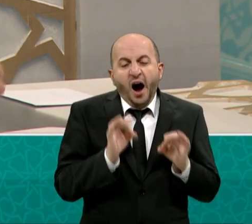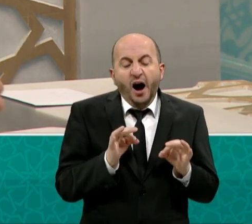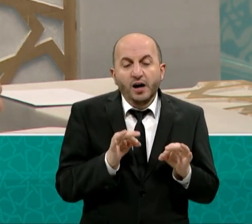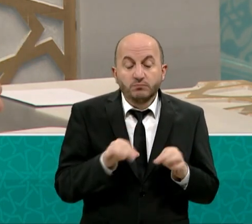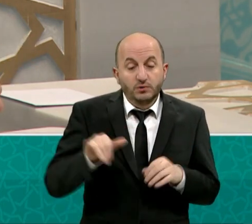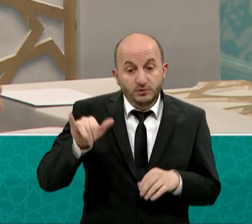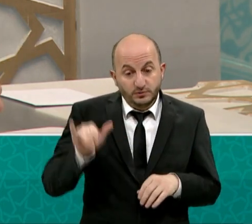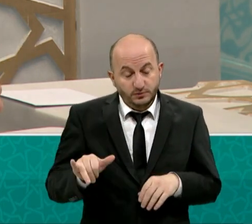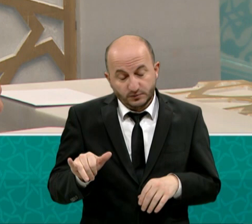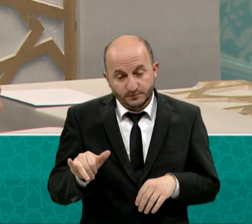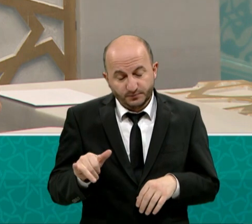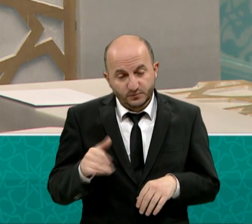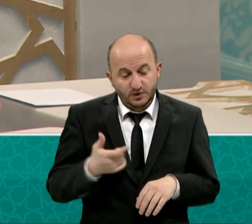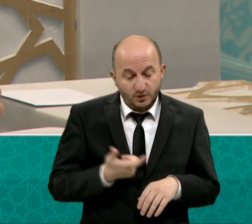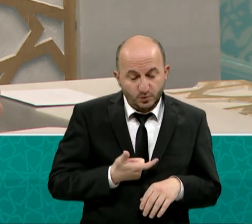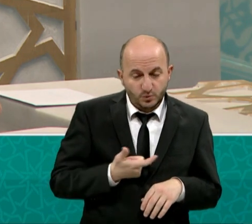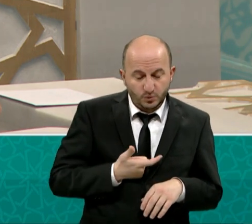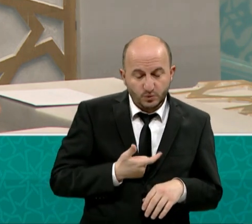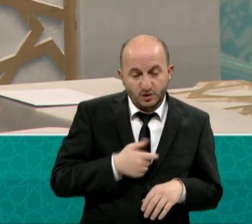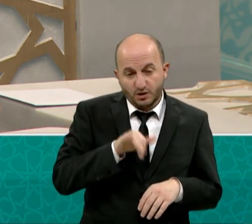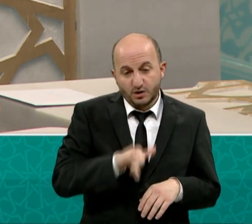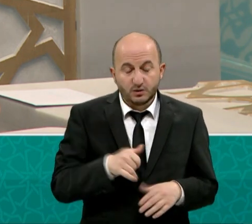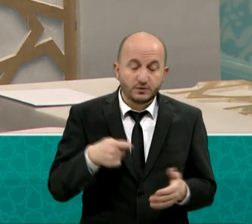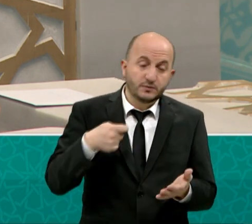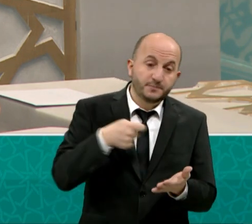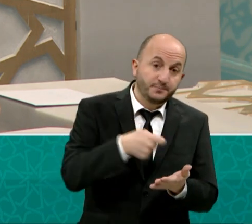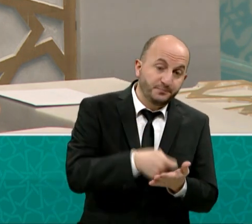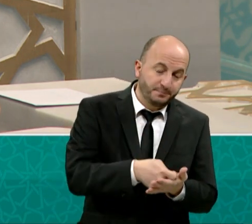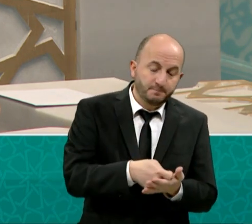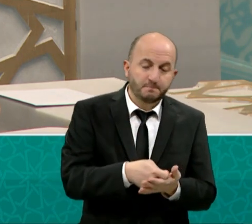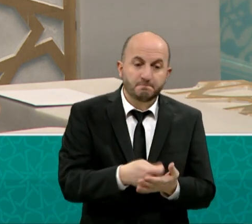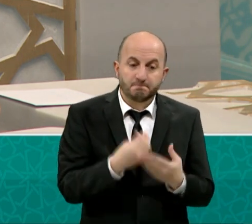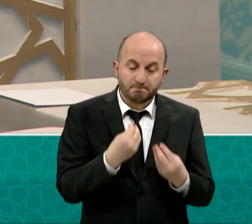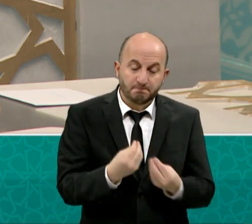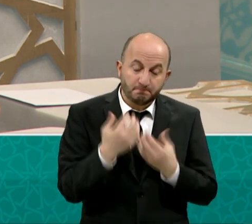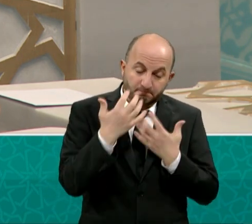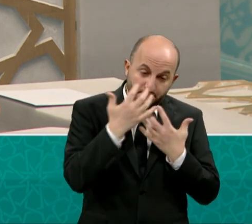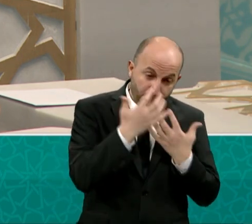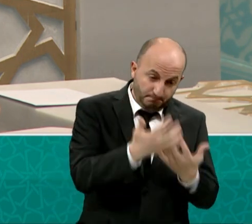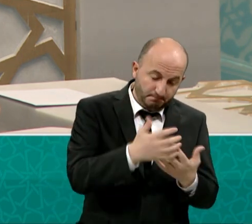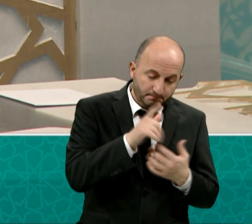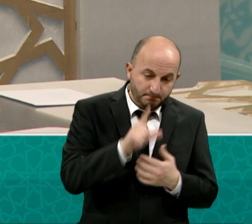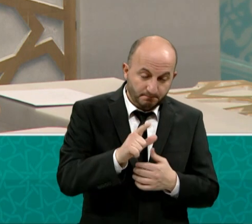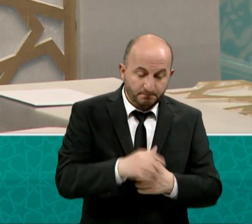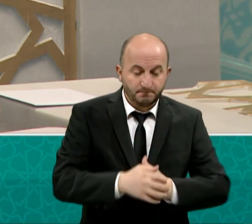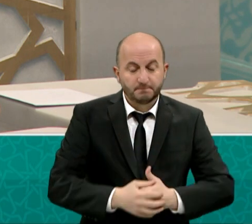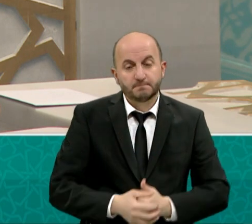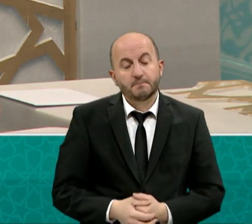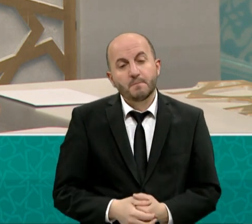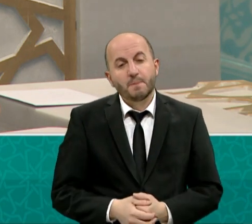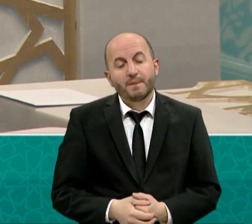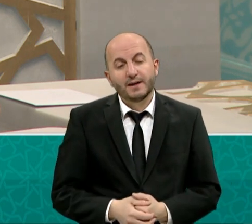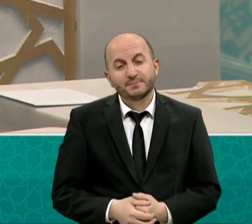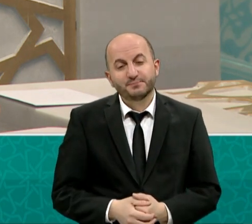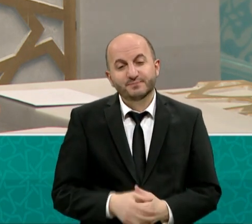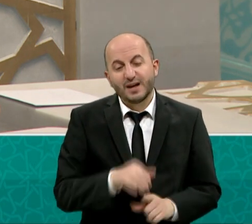olarak haklarını ödemeyi hem de onlara iyi davranmayı gerektiriyormuş. Vel yetama,